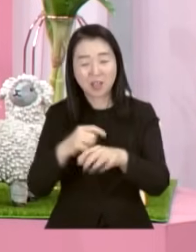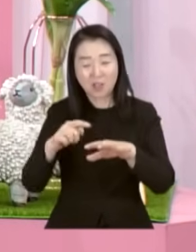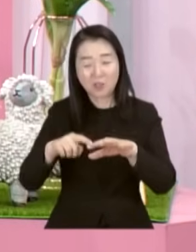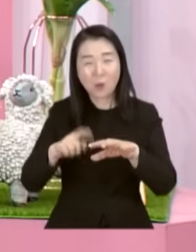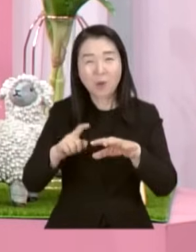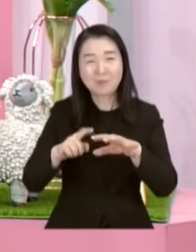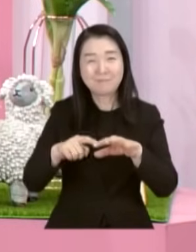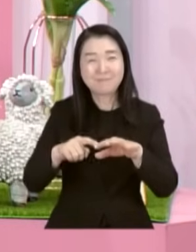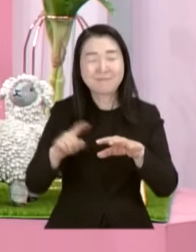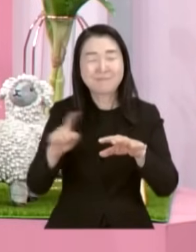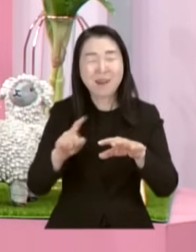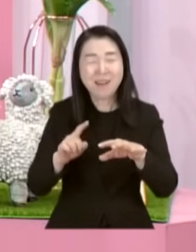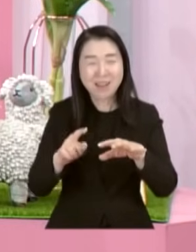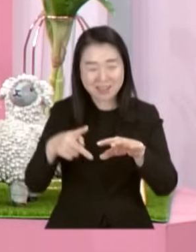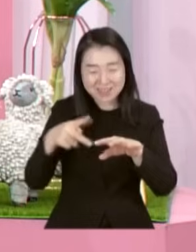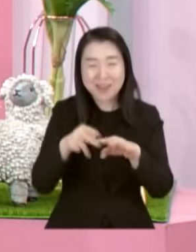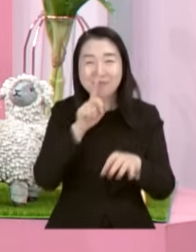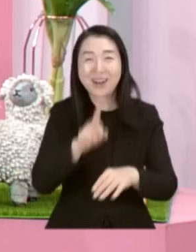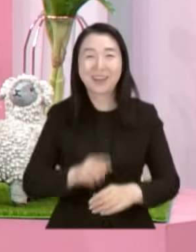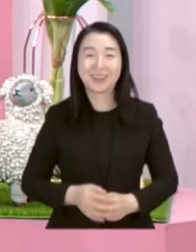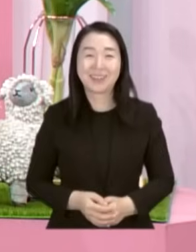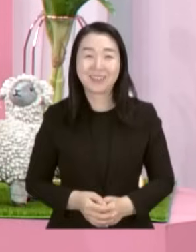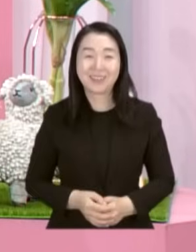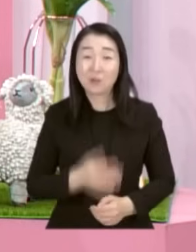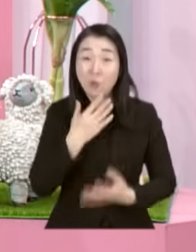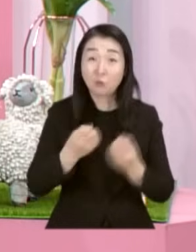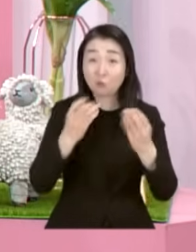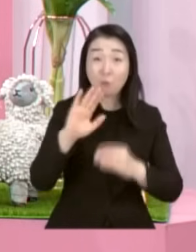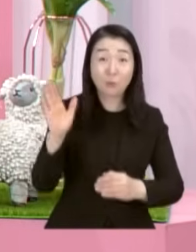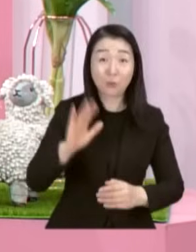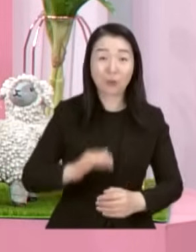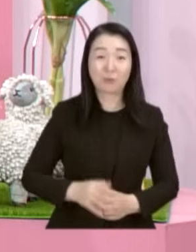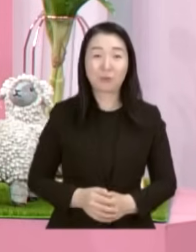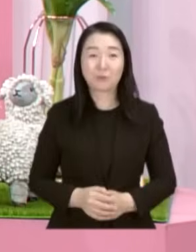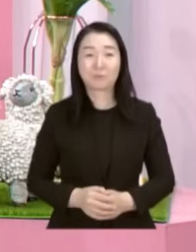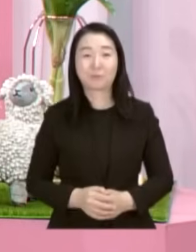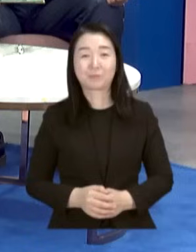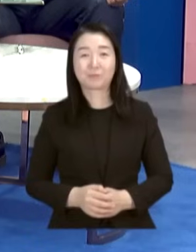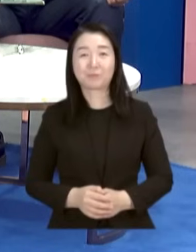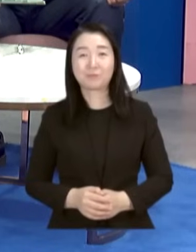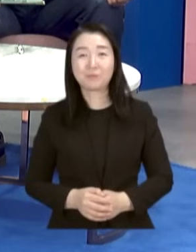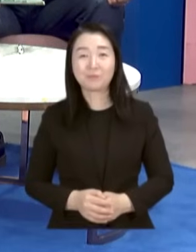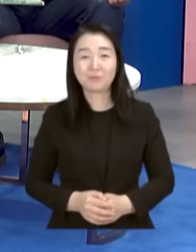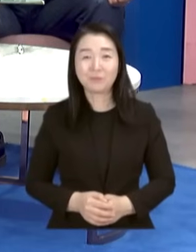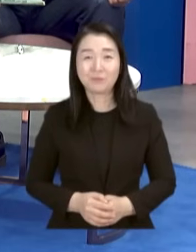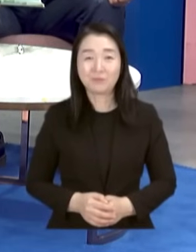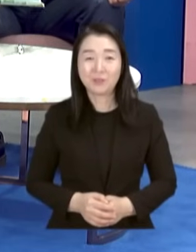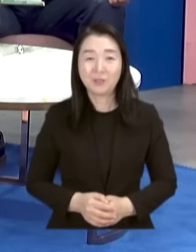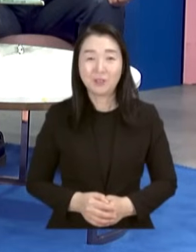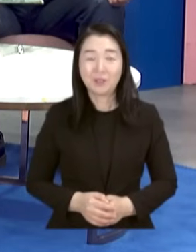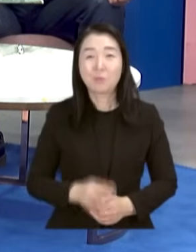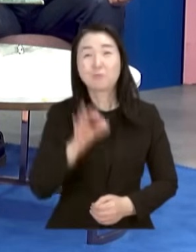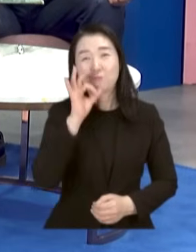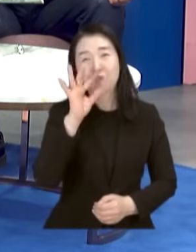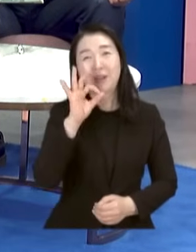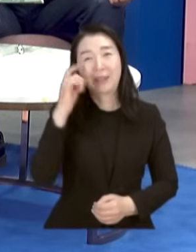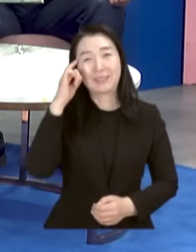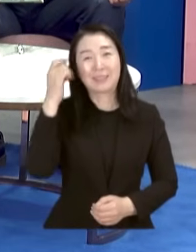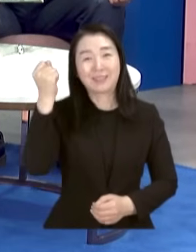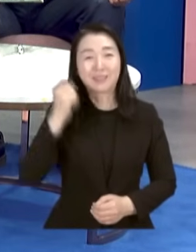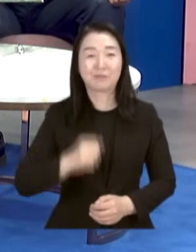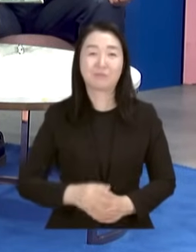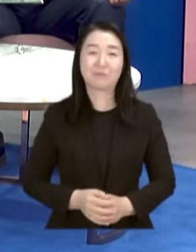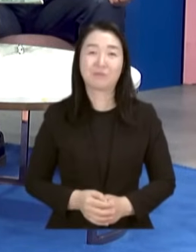손에 장을 지진다. 아, 장을 지진다. 축복을 못할 망정. 그런 말씀을 하시는 분이 있었어요. 불가능하다